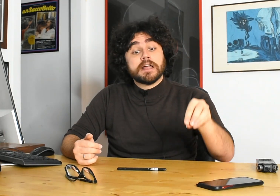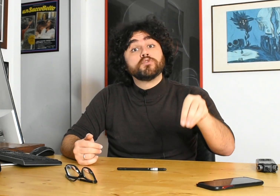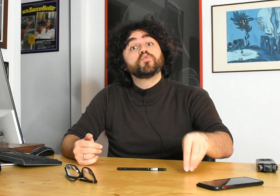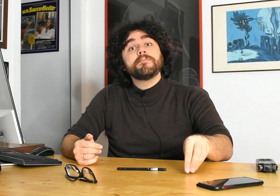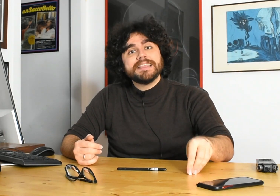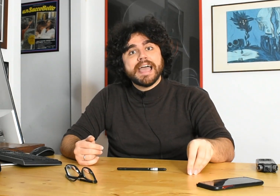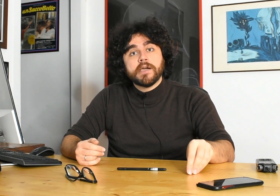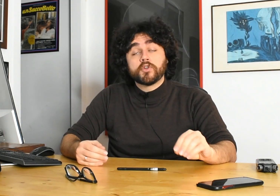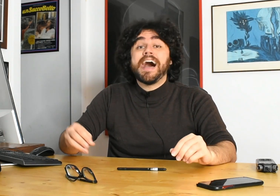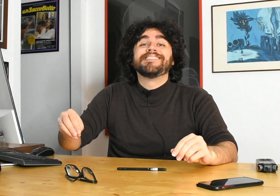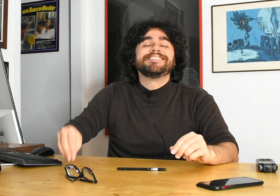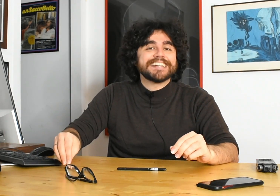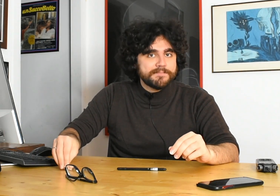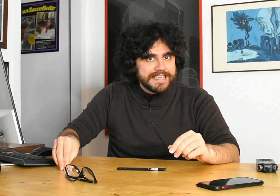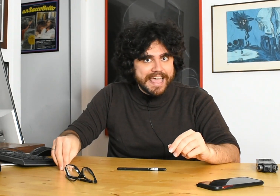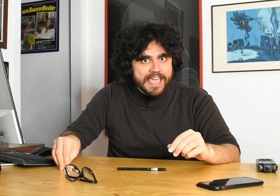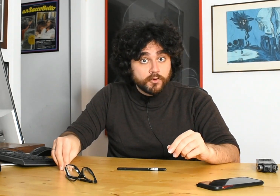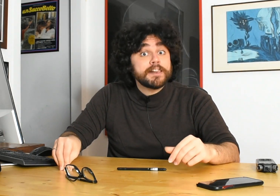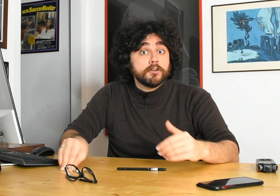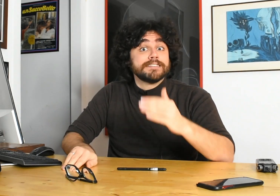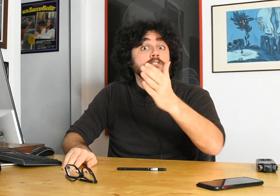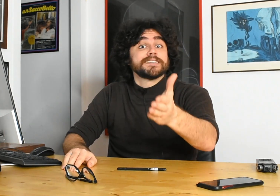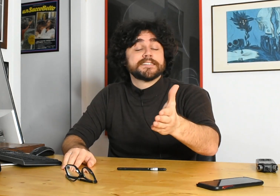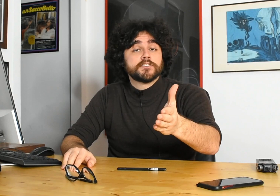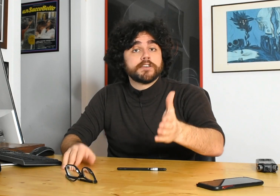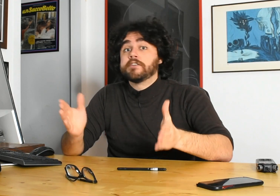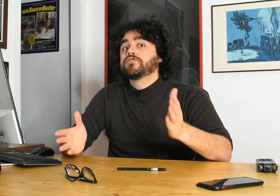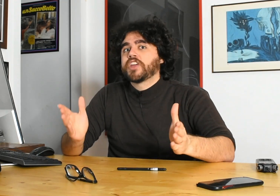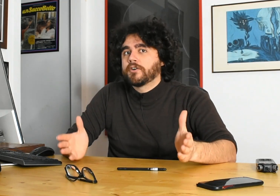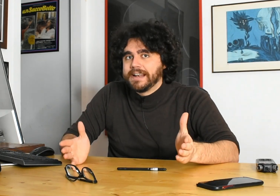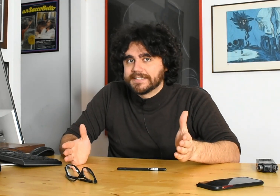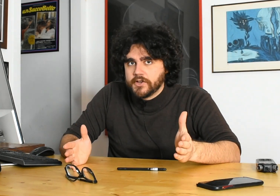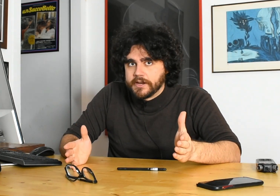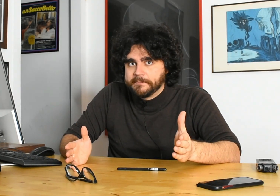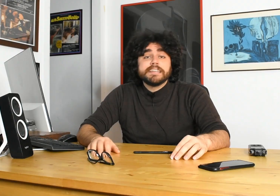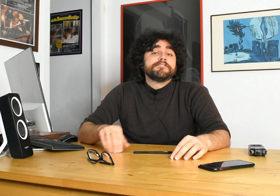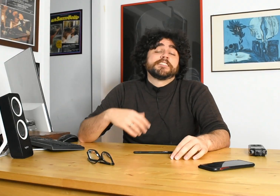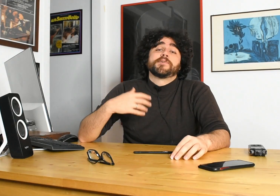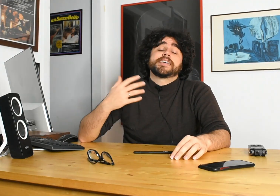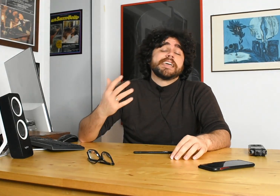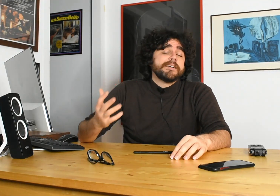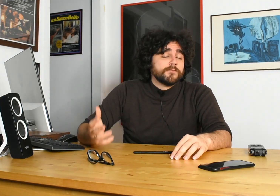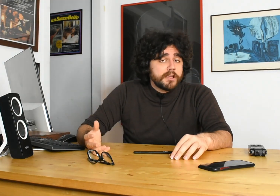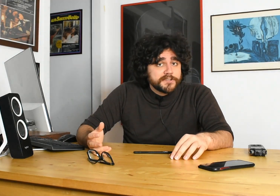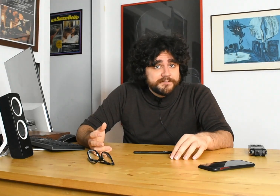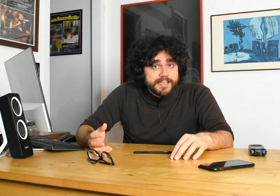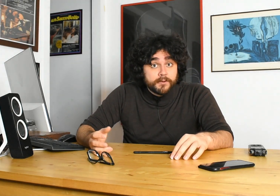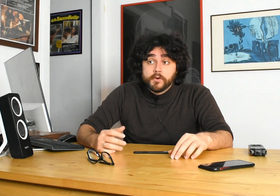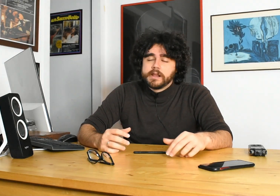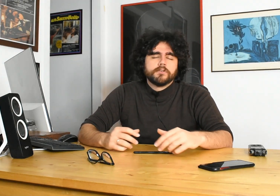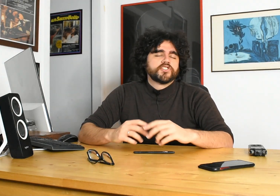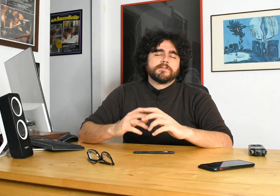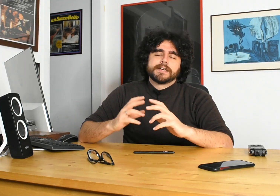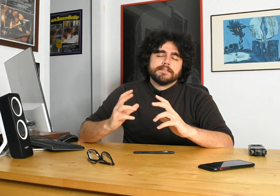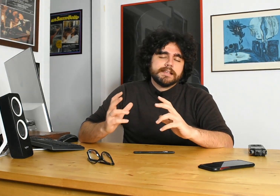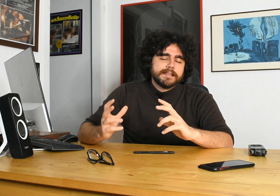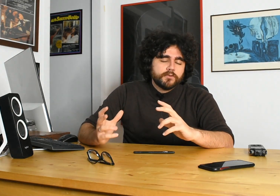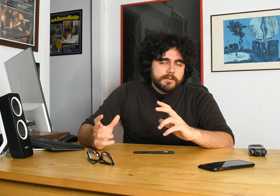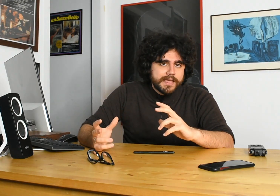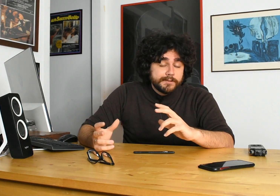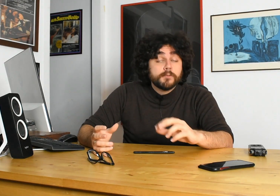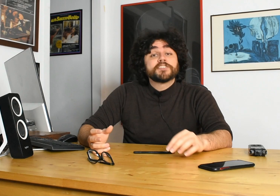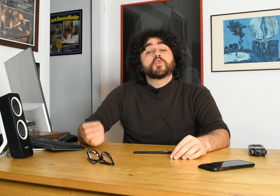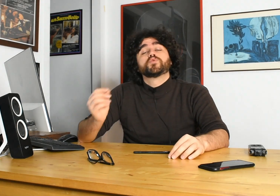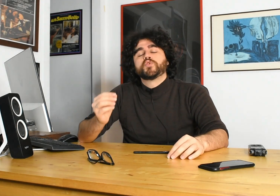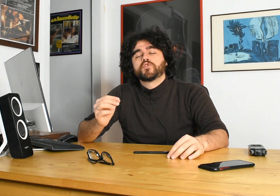l'aveva portato da 2.000 euro a 3.000 euro, raccontando la stessa storia, non c'è correlazione. Il fatto è che non è così vero. Ora, non c'è una grande